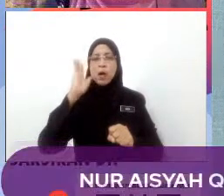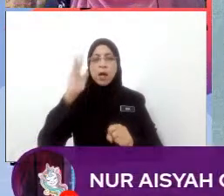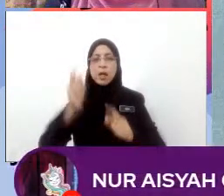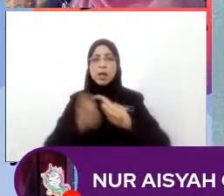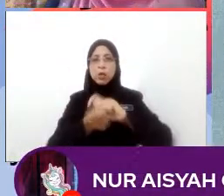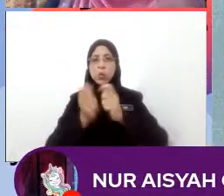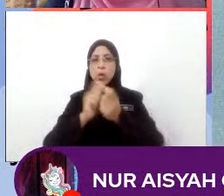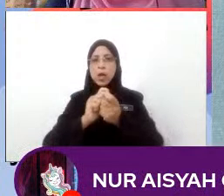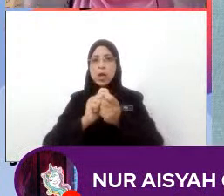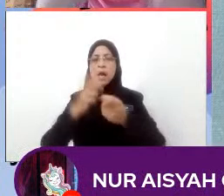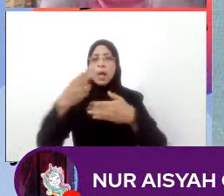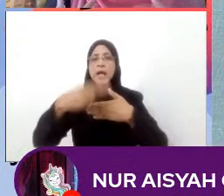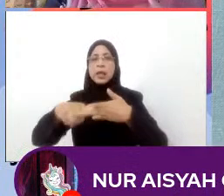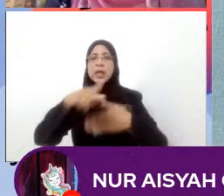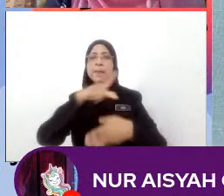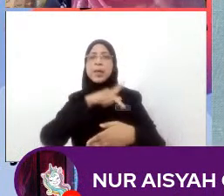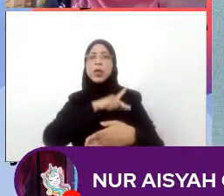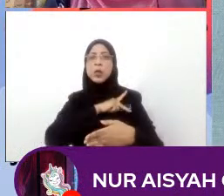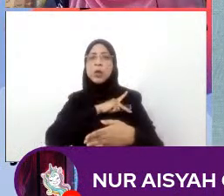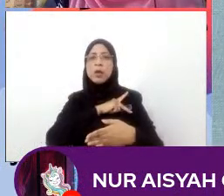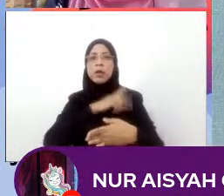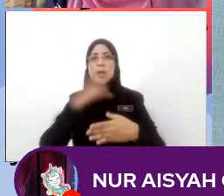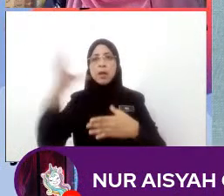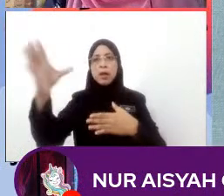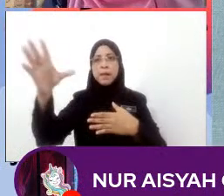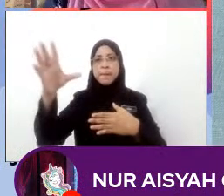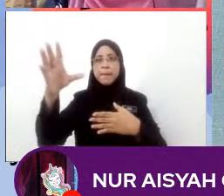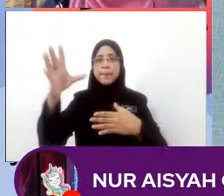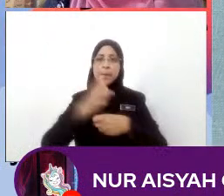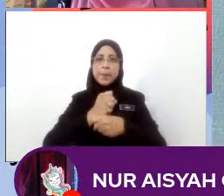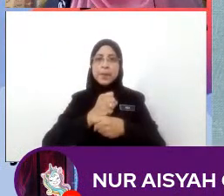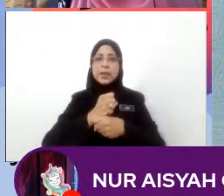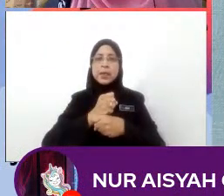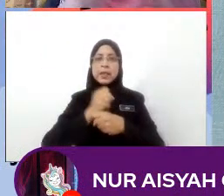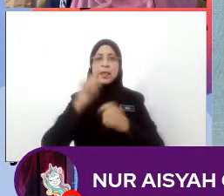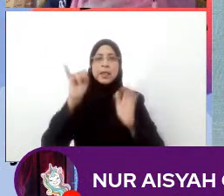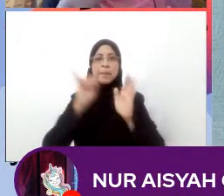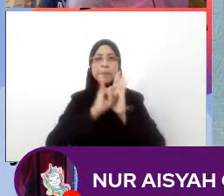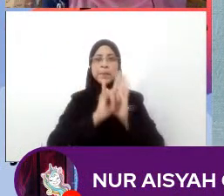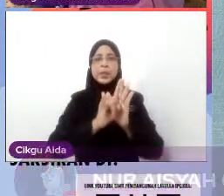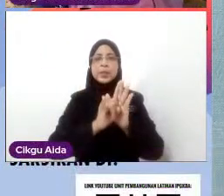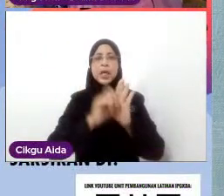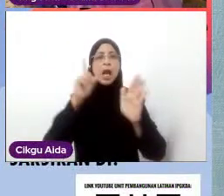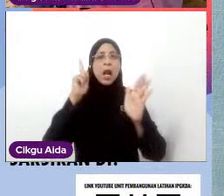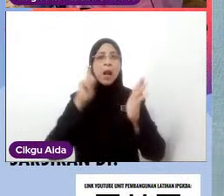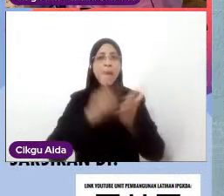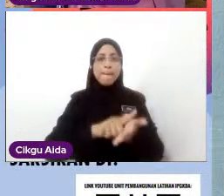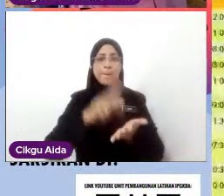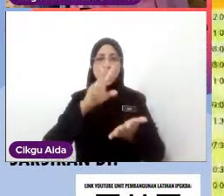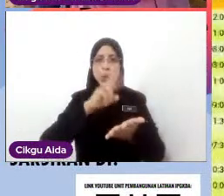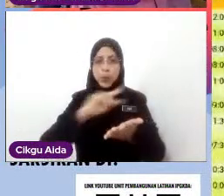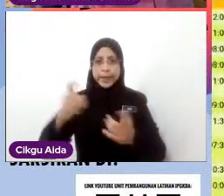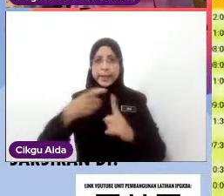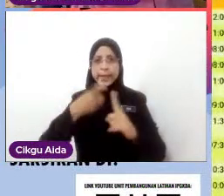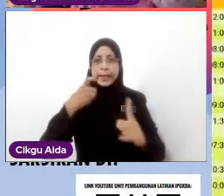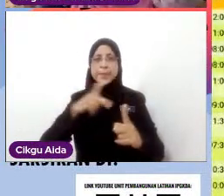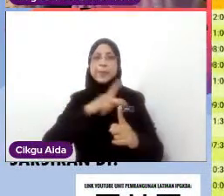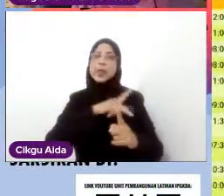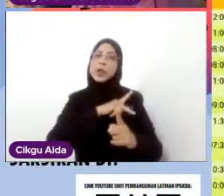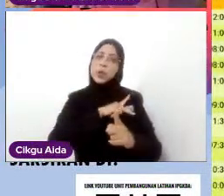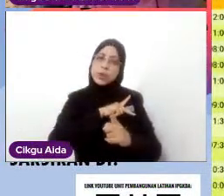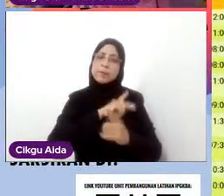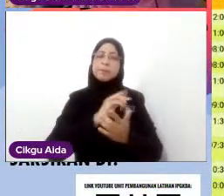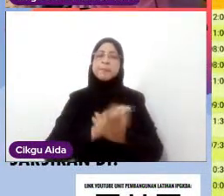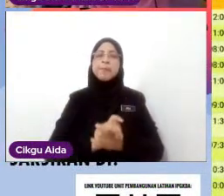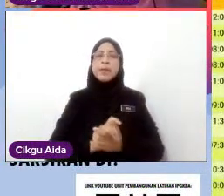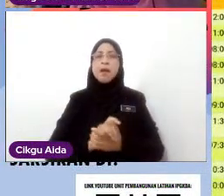semak, kami akan dapat balik email yang macam ni lah, laporan dan semakan daripada pentadbir. Ini